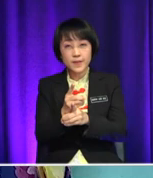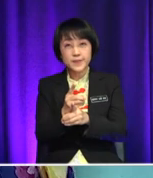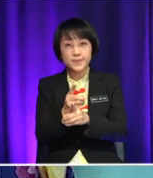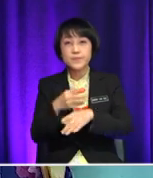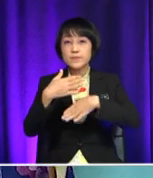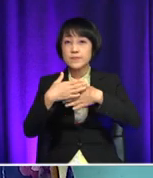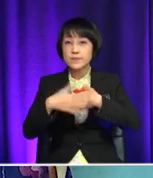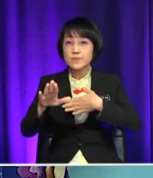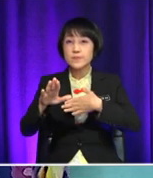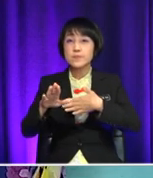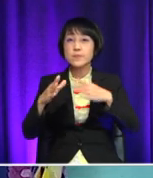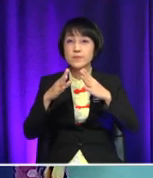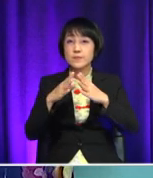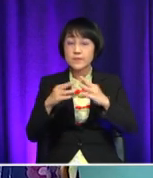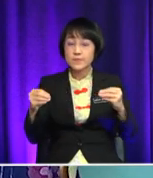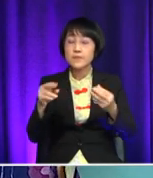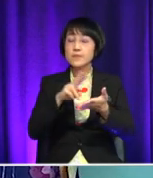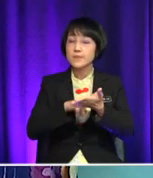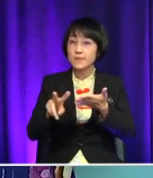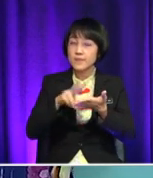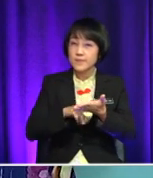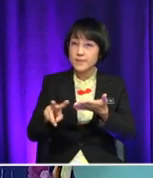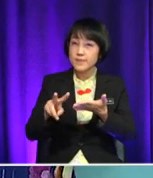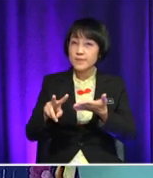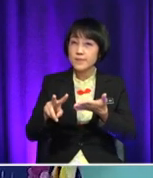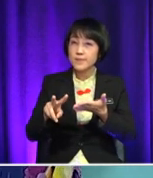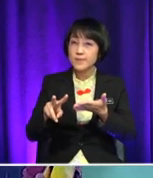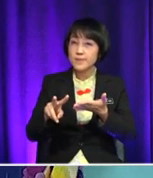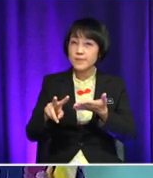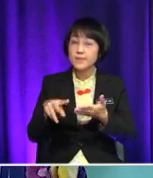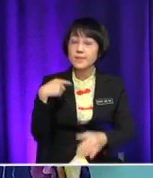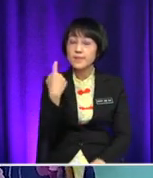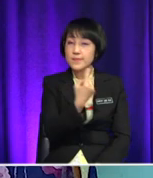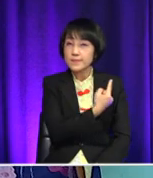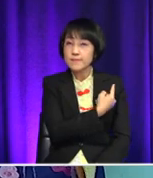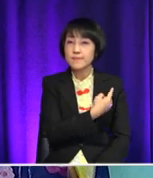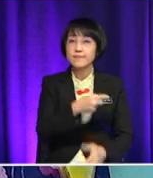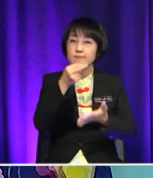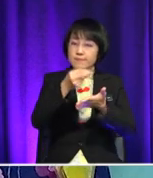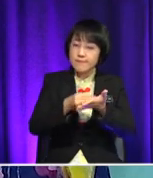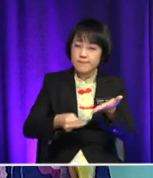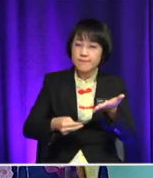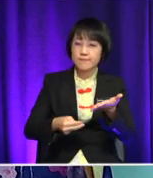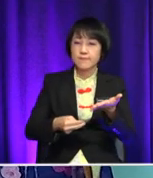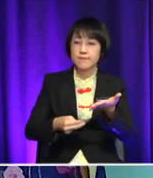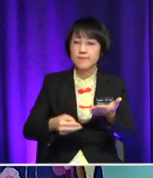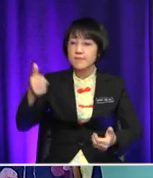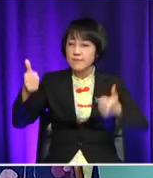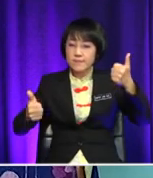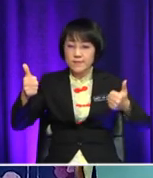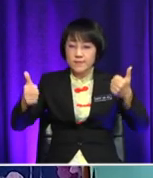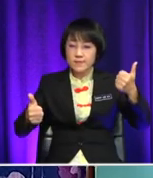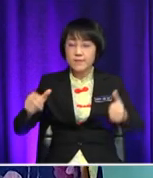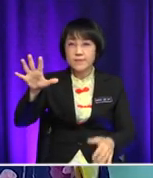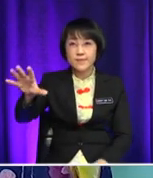teliti Mira ya dan murid-murid sekalian kita kena nilai kita ambil yang manis satu sebab maklumat yang ada